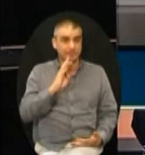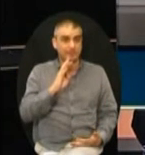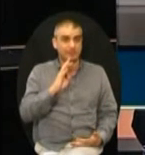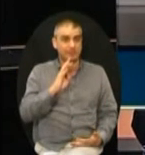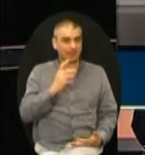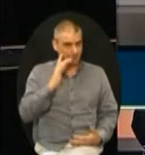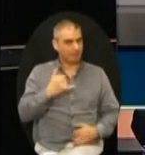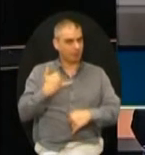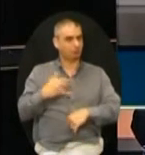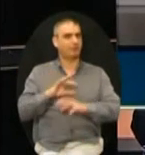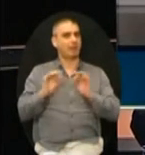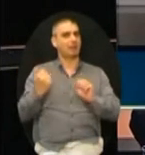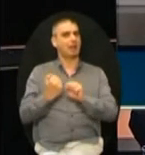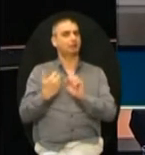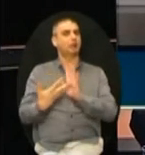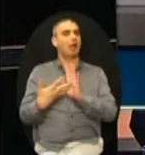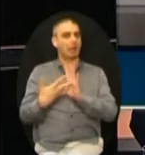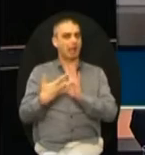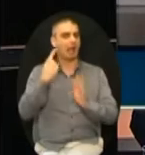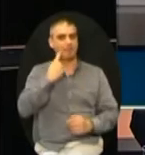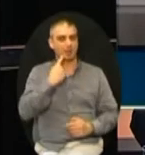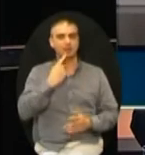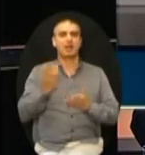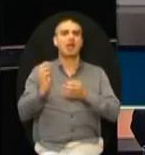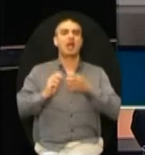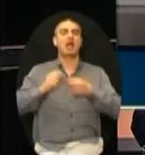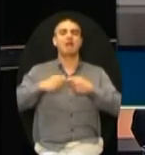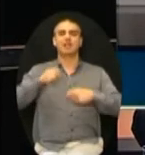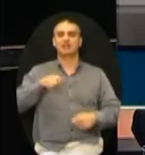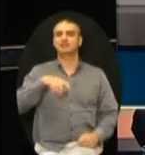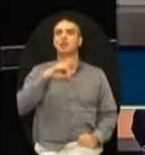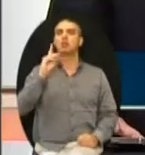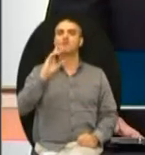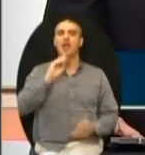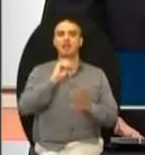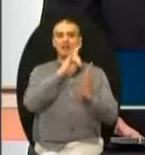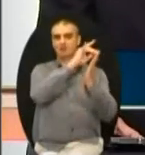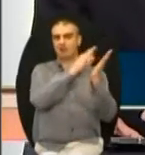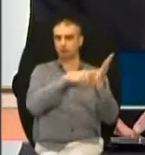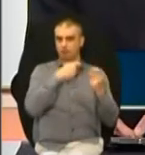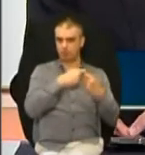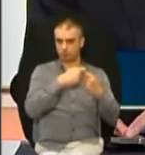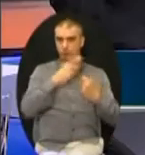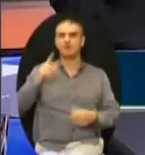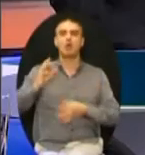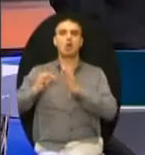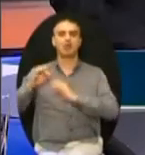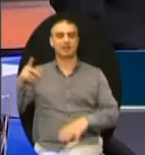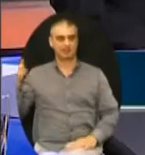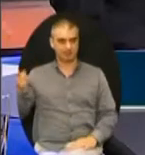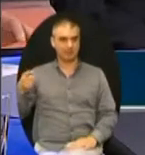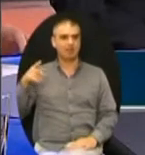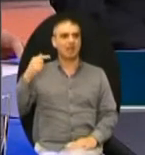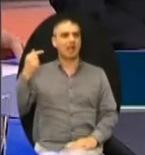האם העת גם לפתוח בחקירה פלילית? איתנו באולפן חבר הכנסת דוב חנין מהרשימה המשותפת, עורך דין קומי קמר ועורך דין חגי